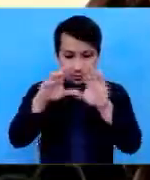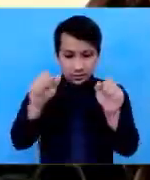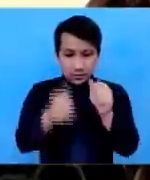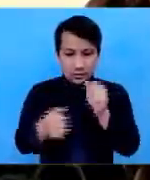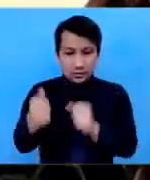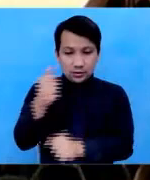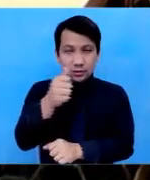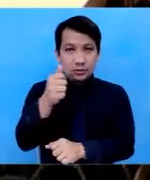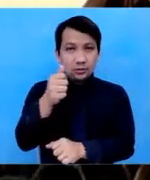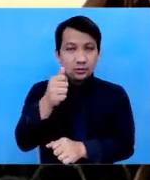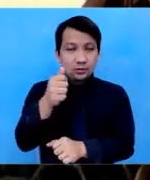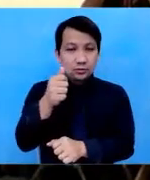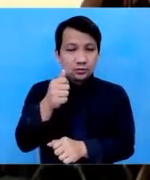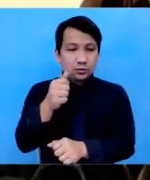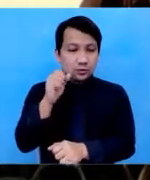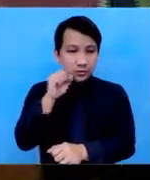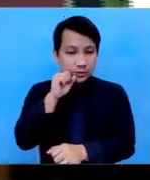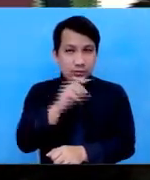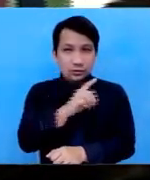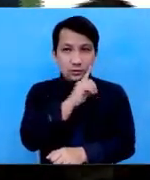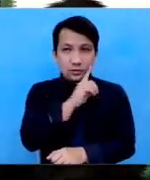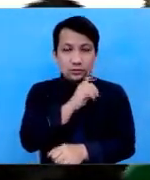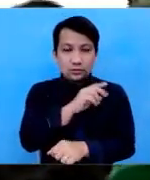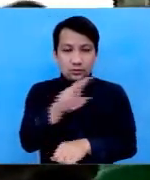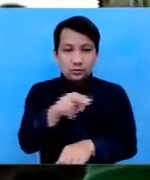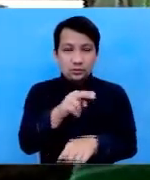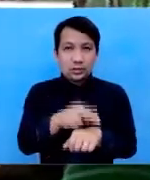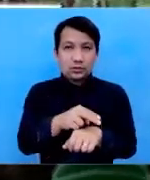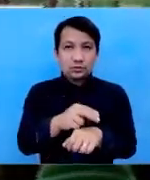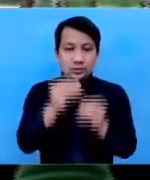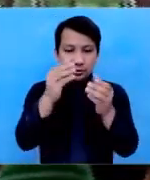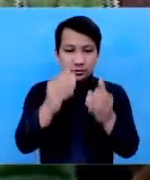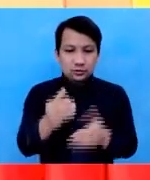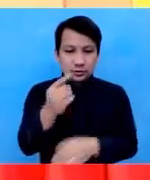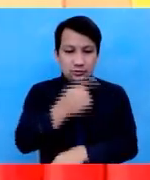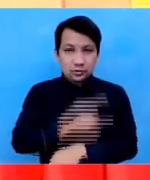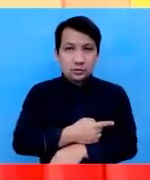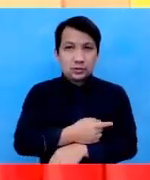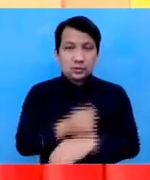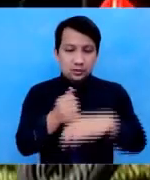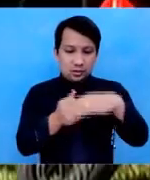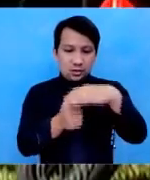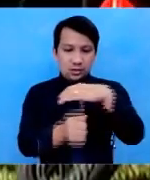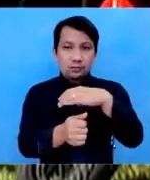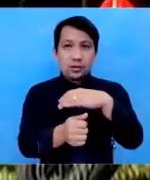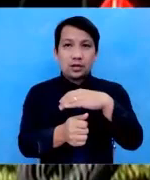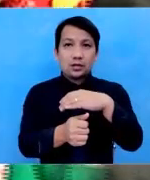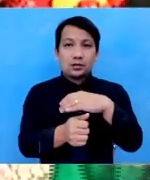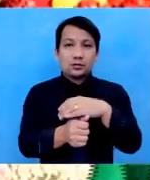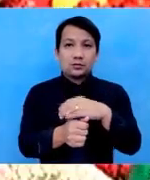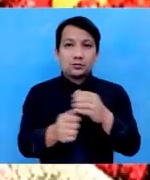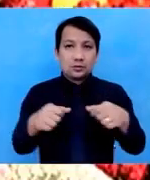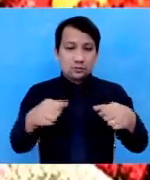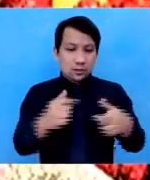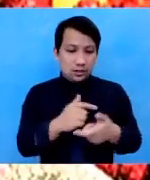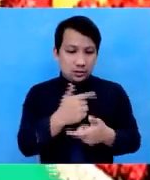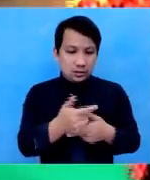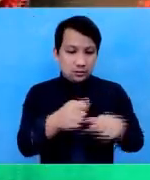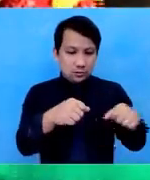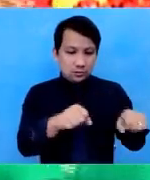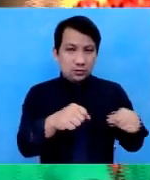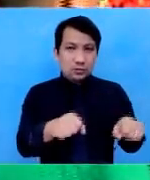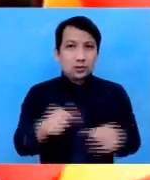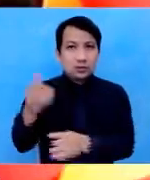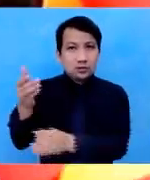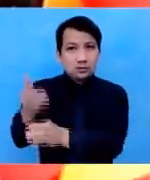ang pagdiriwang ng National Teachers Day sa Abra Sports Complex sa Banggid. Mga laptop, motorsiklo at meron pang kotse mula